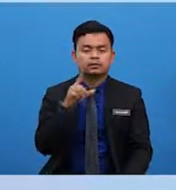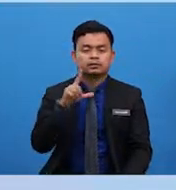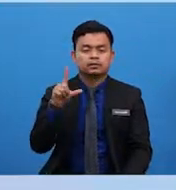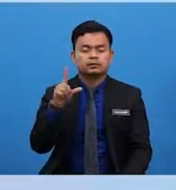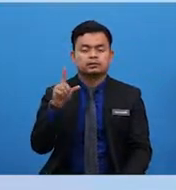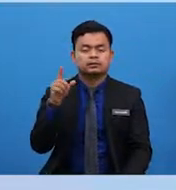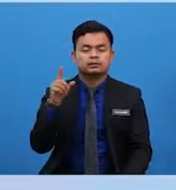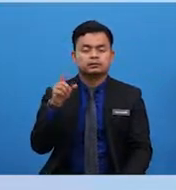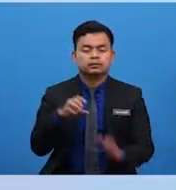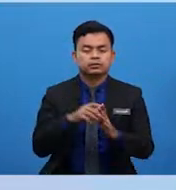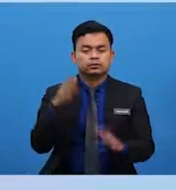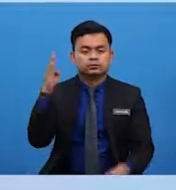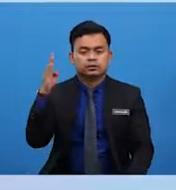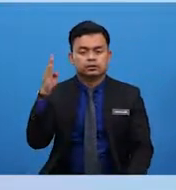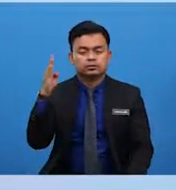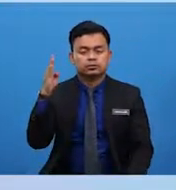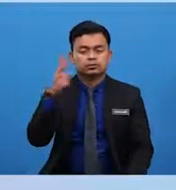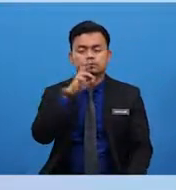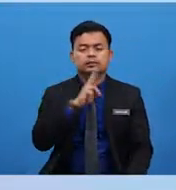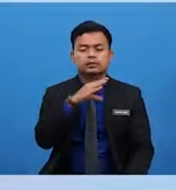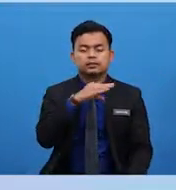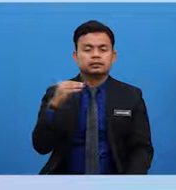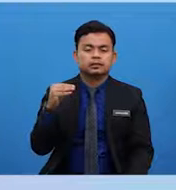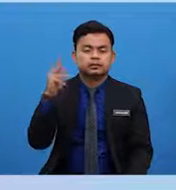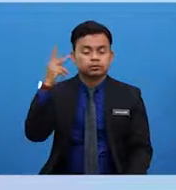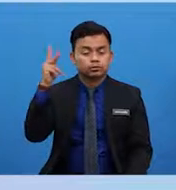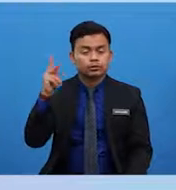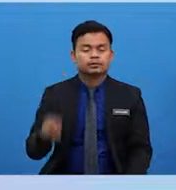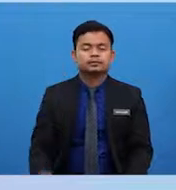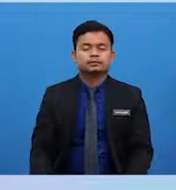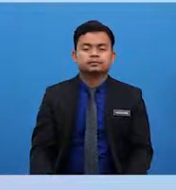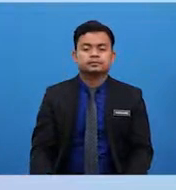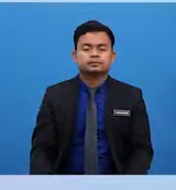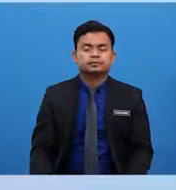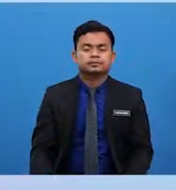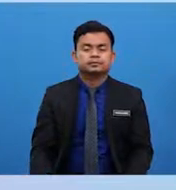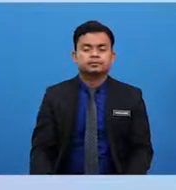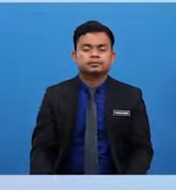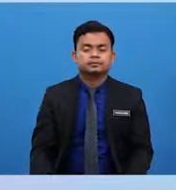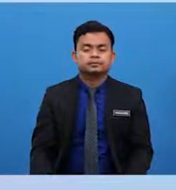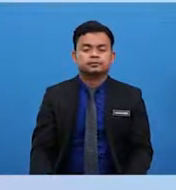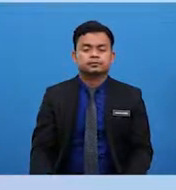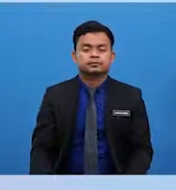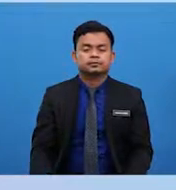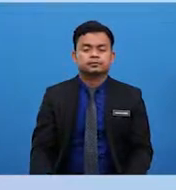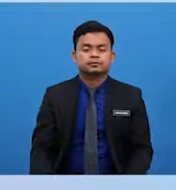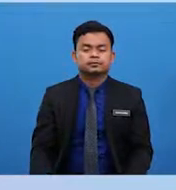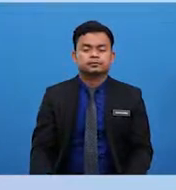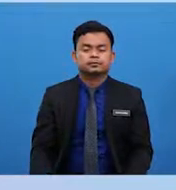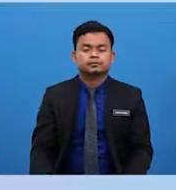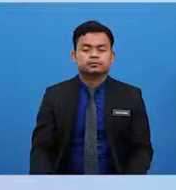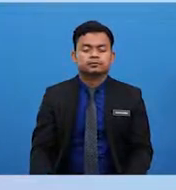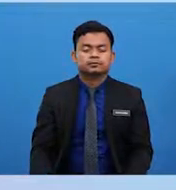kuning Sangaji kesemuanya primasat wave ini digabungkan bersama ini akan menghasilkan warna hitam